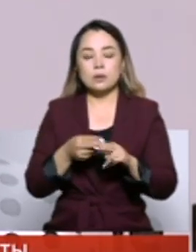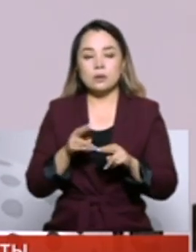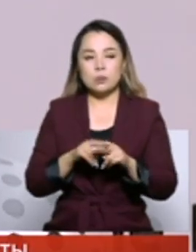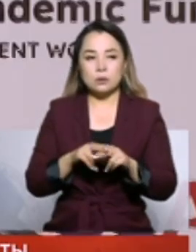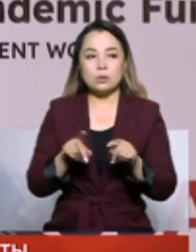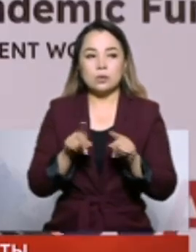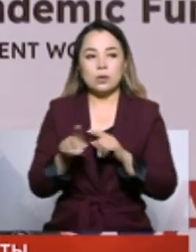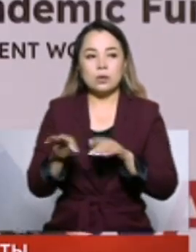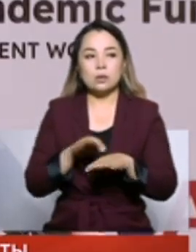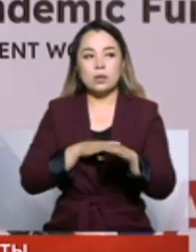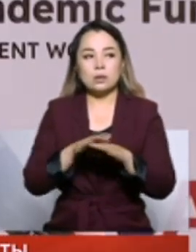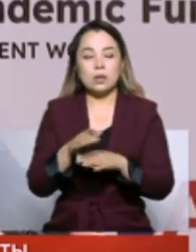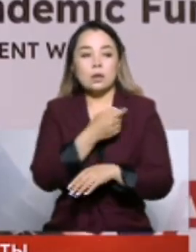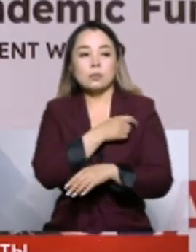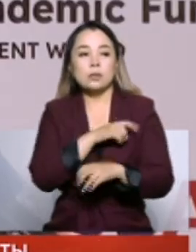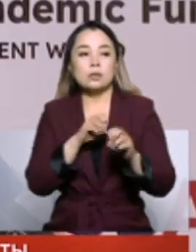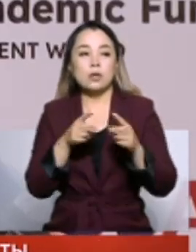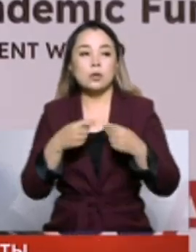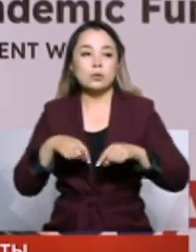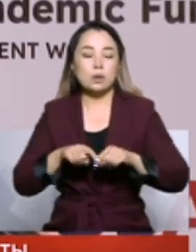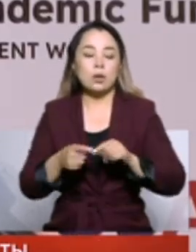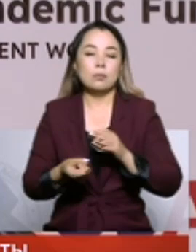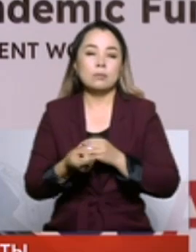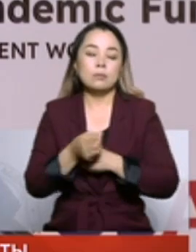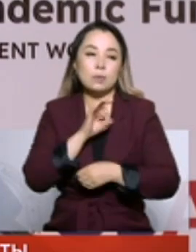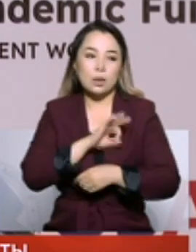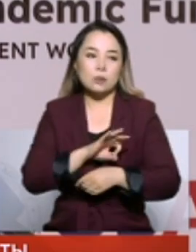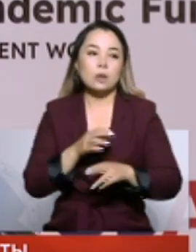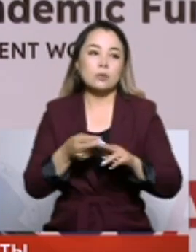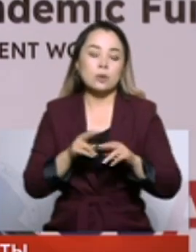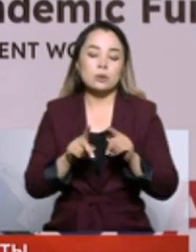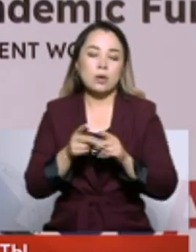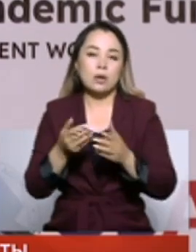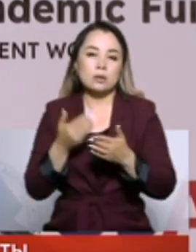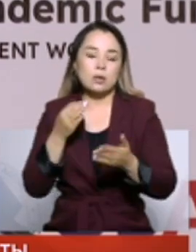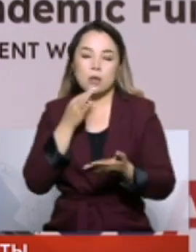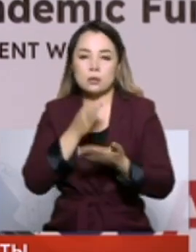бәрі шаралар медициналық ұйымдарда пайда болатын инфекциялардың алдын алу шаралары.